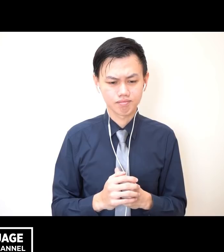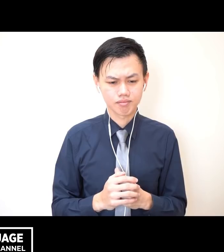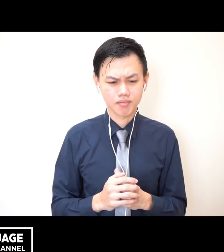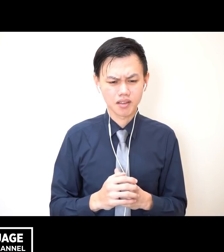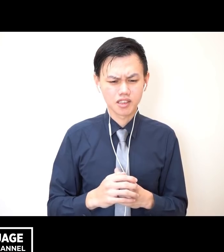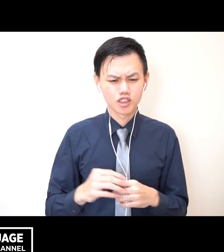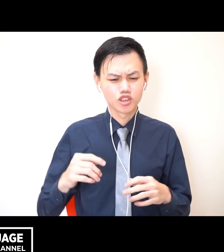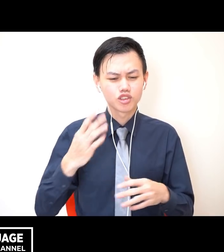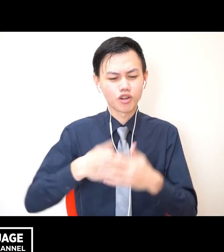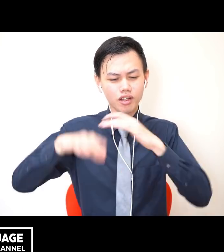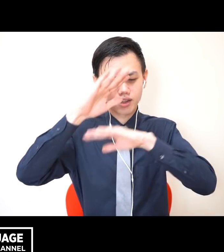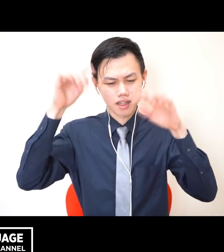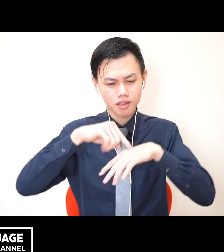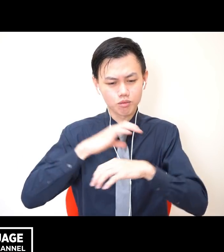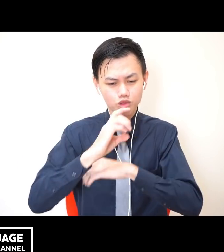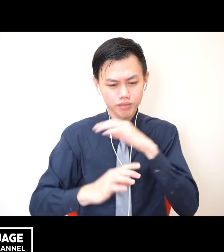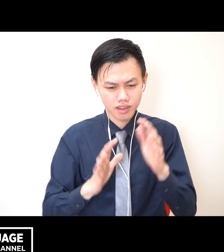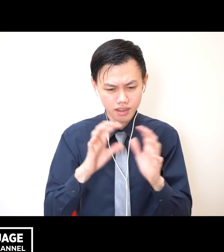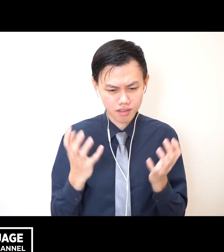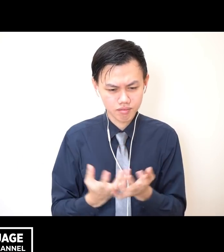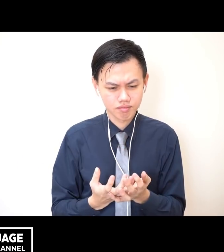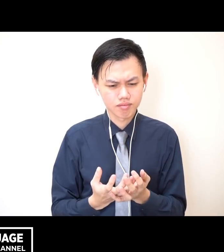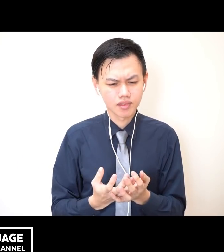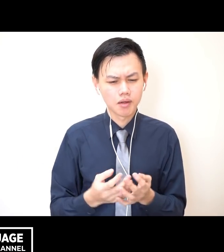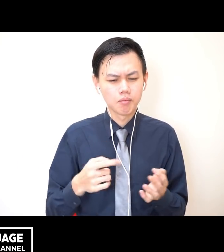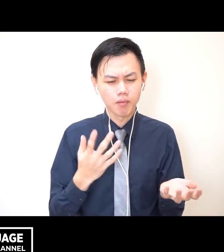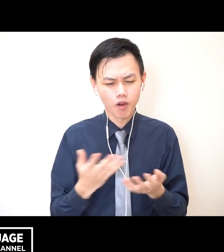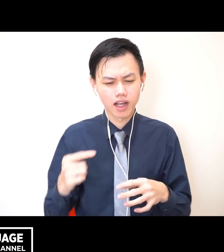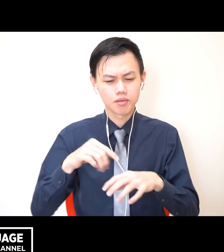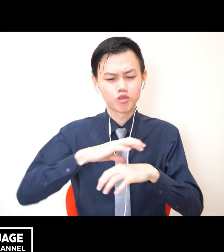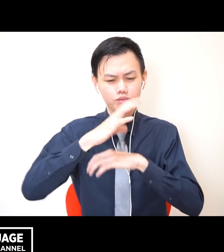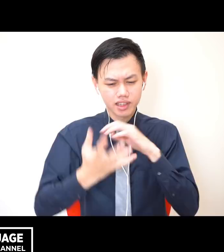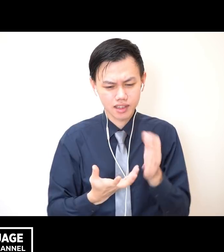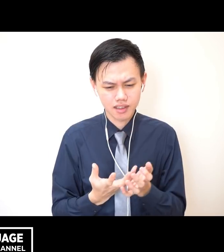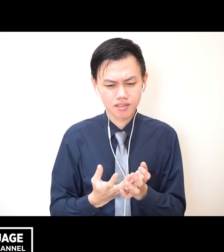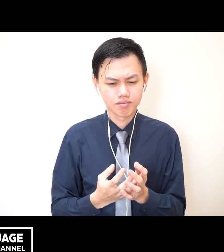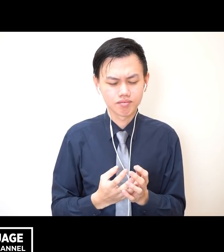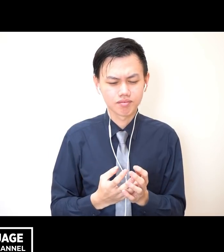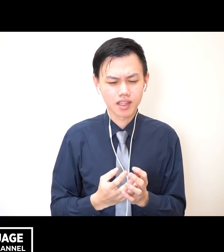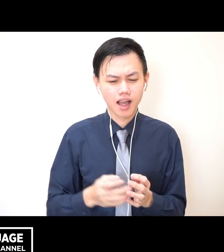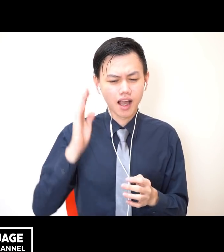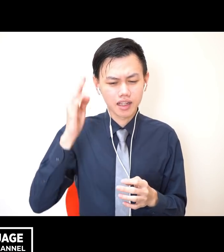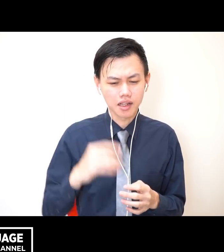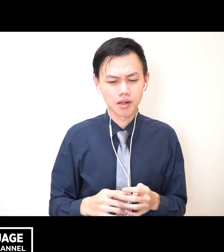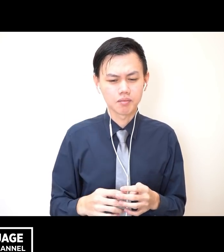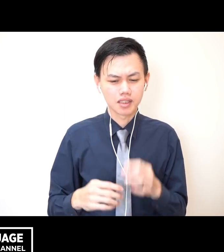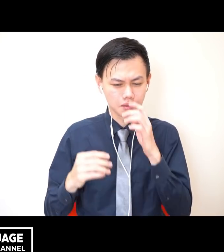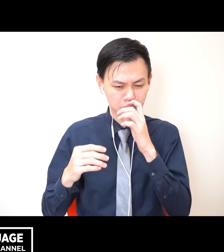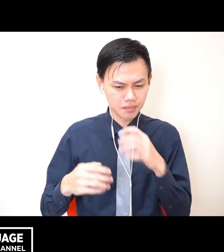mengaku Yesus Kristus adalah Tuhan. Dan hal itu akan membawa kemuliaan bagi Allah